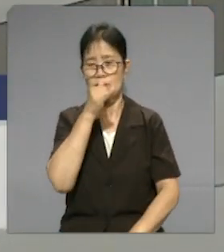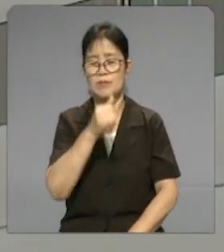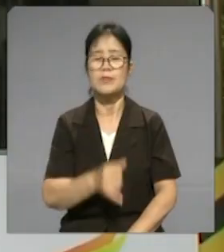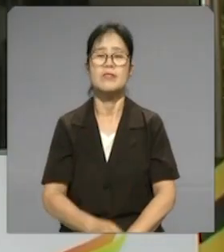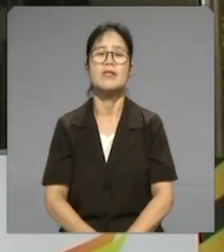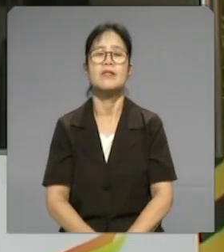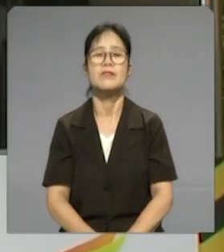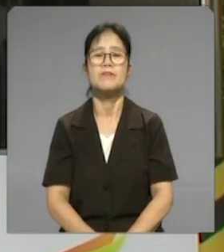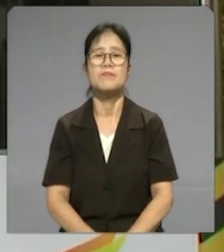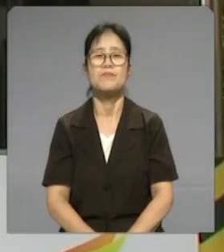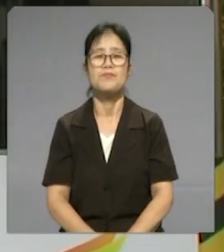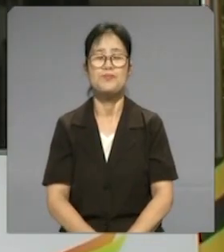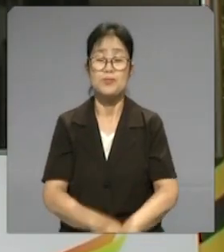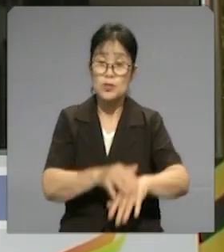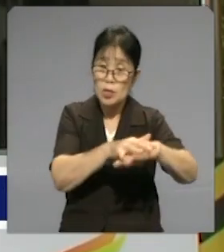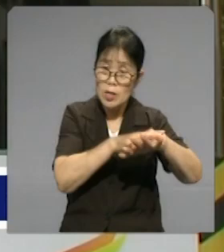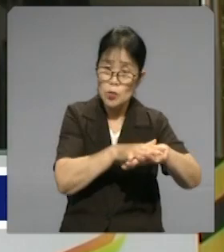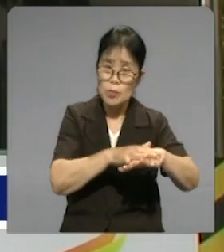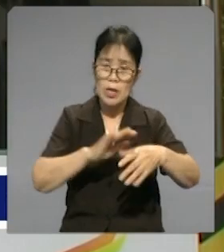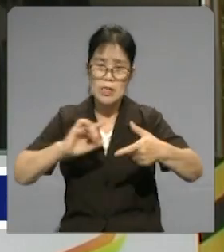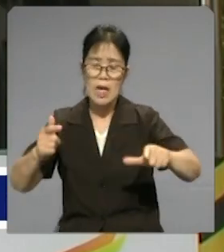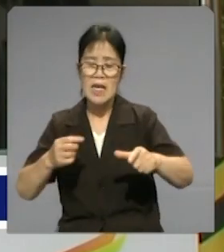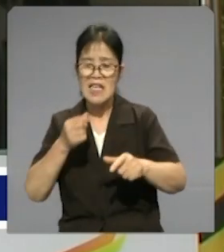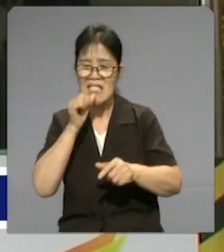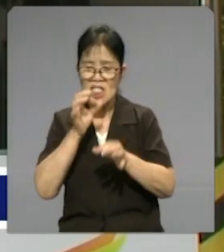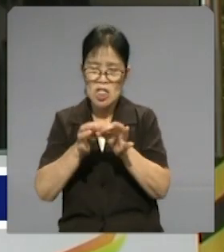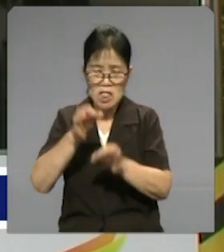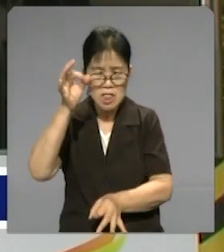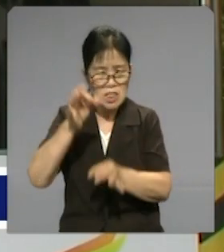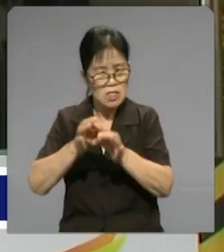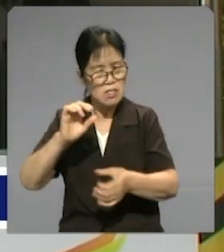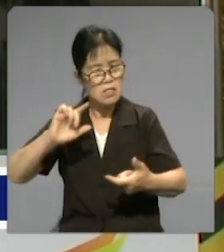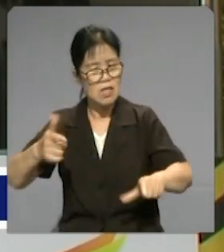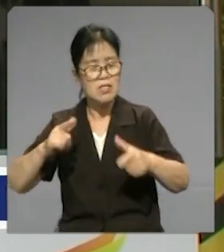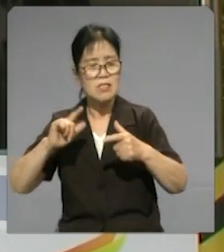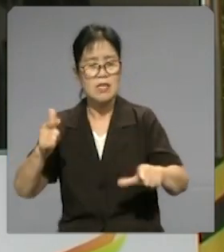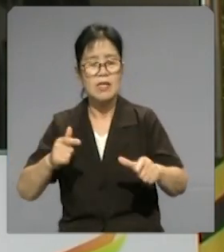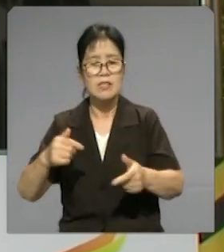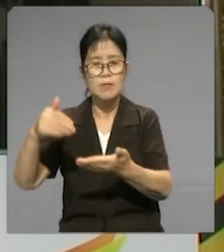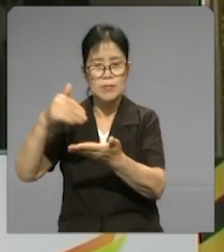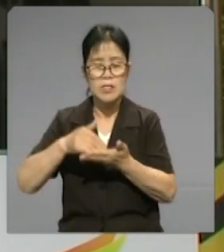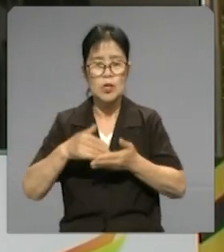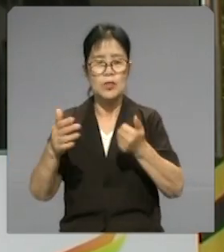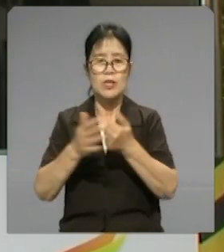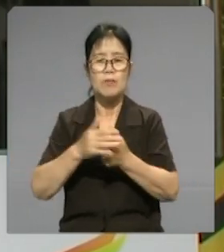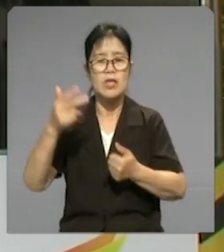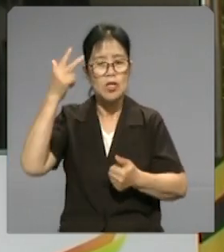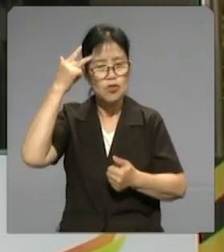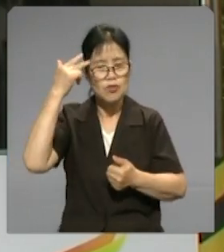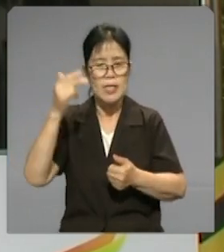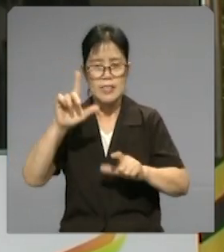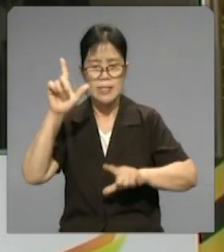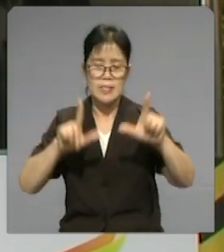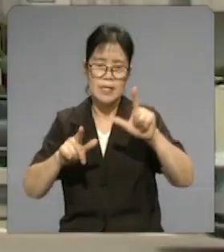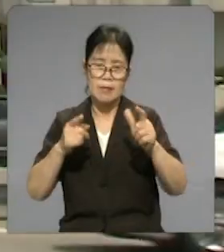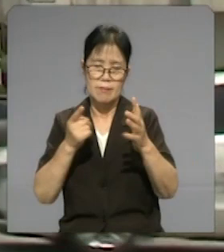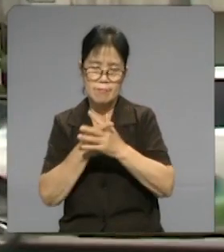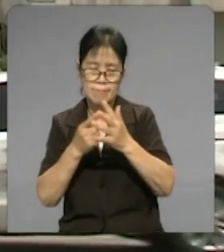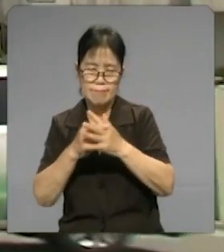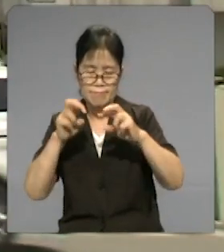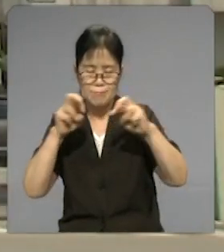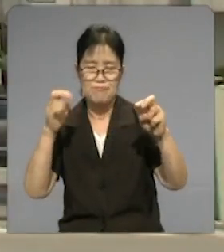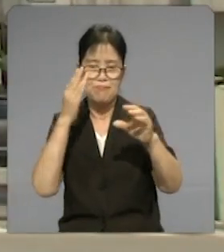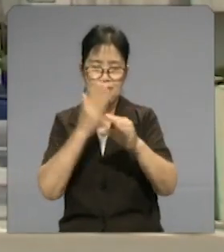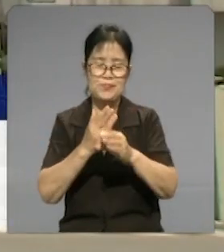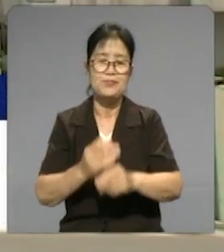있다 설계도면과 다르게 철근이 시공됐다는 민원이 제기되면서 여주시가 실태파악에 나섰습니다